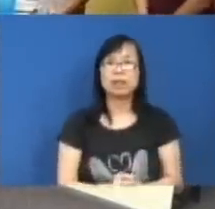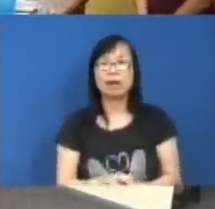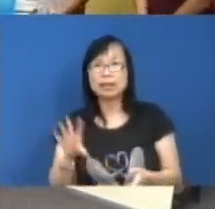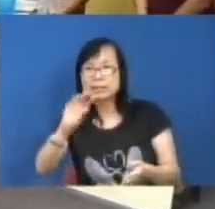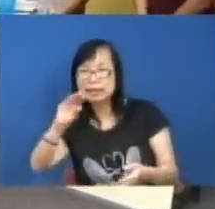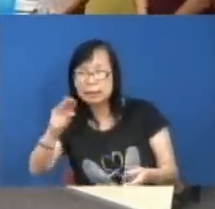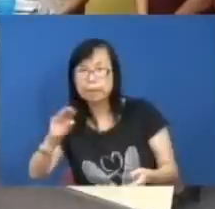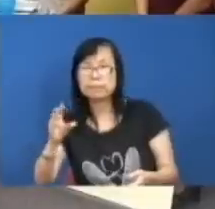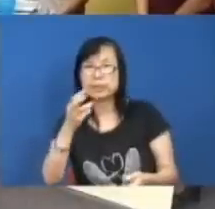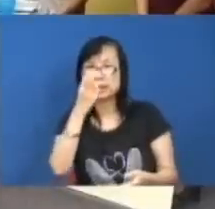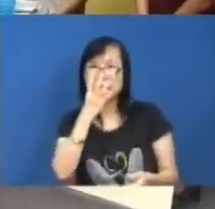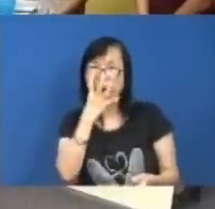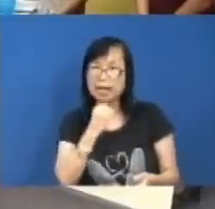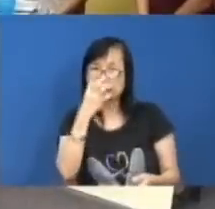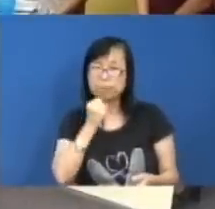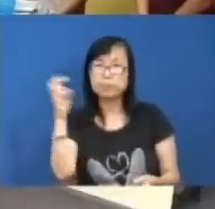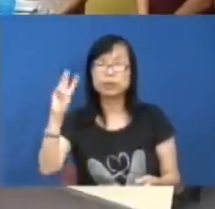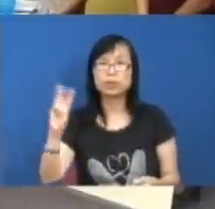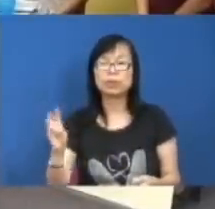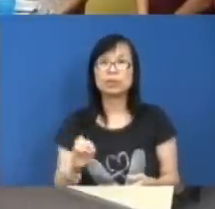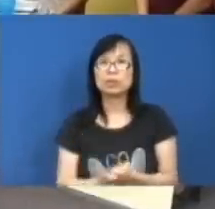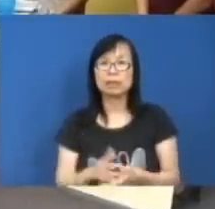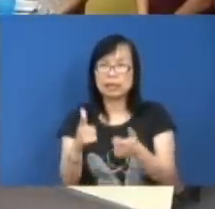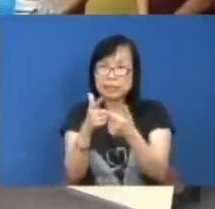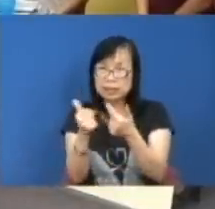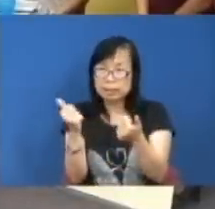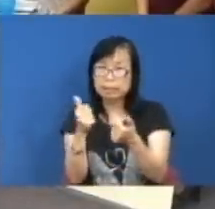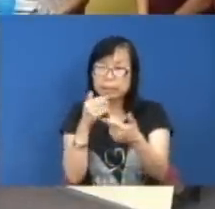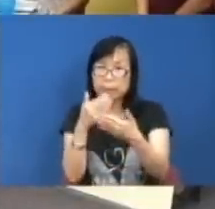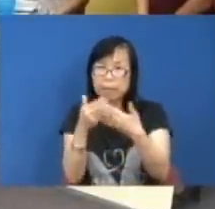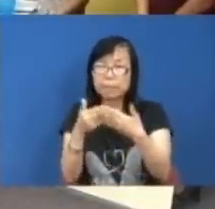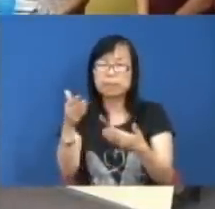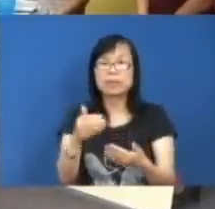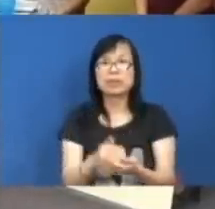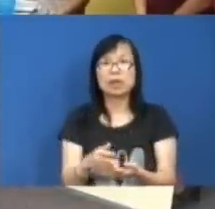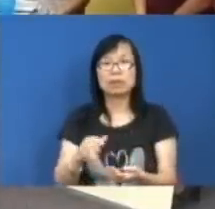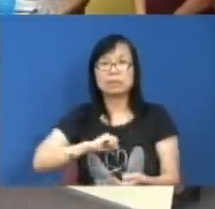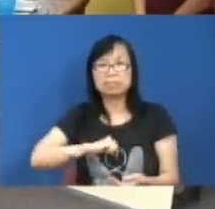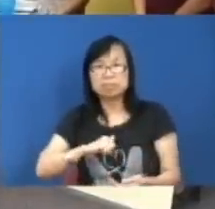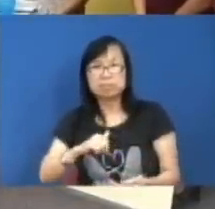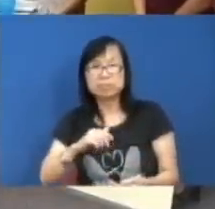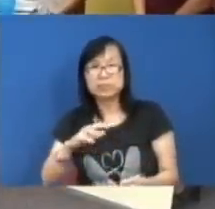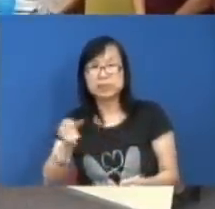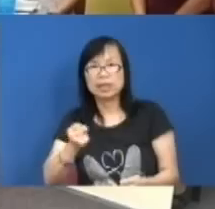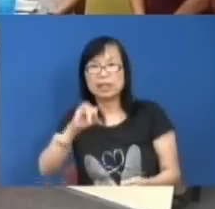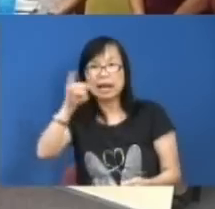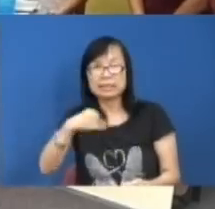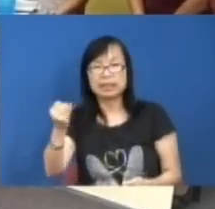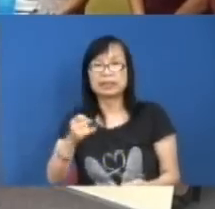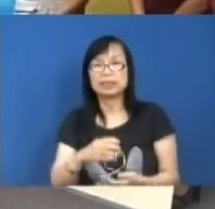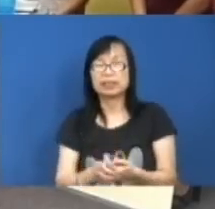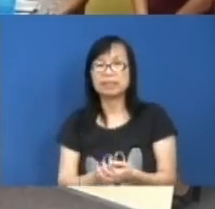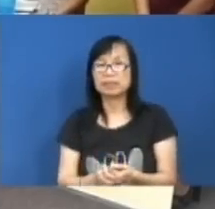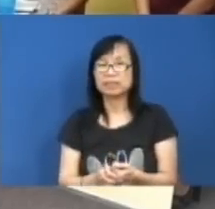水咗，或者但係或者所謂接近 stainless steel 咧，其實可能即使我哋嗰啲成分都未必足，咁變咗